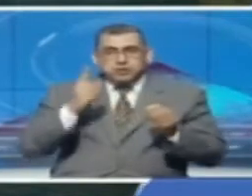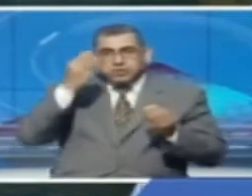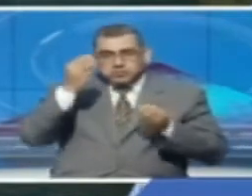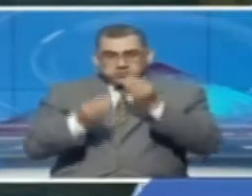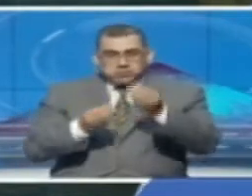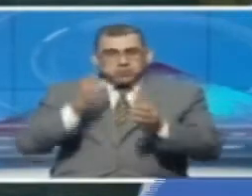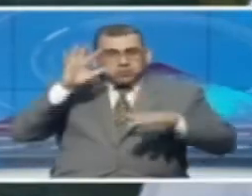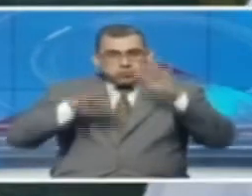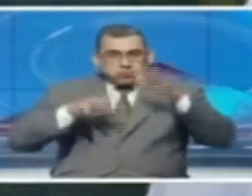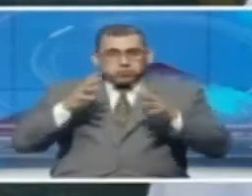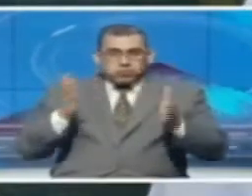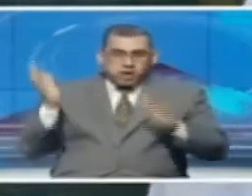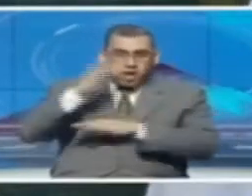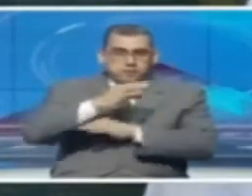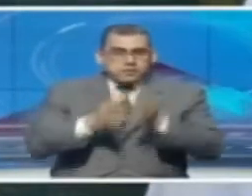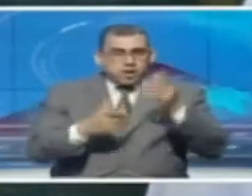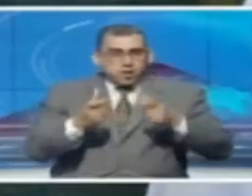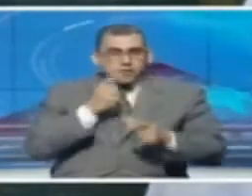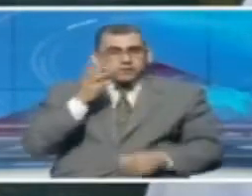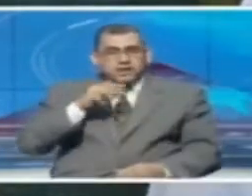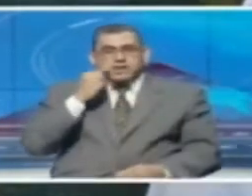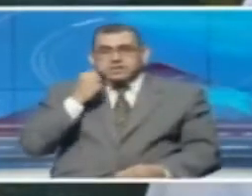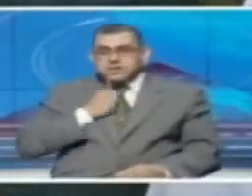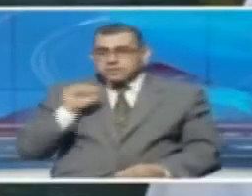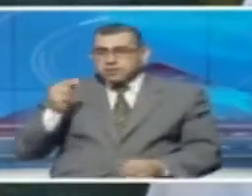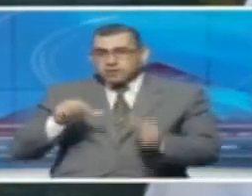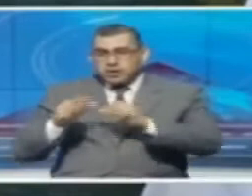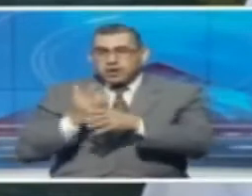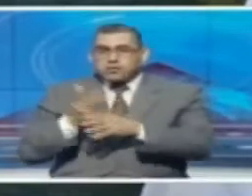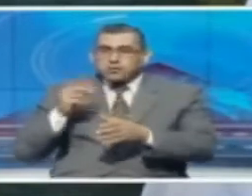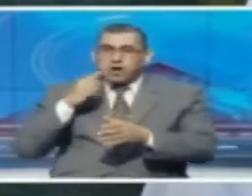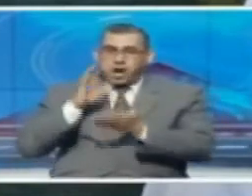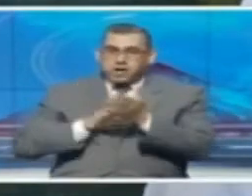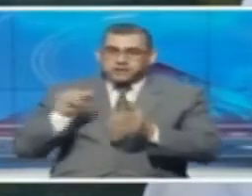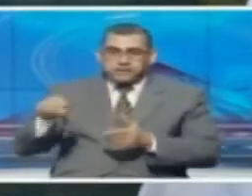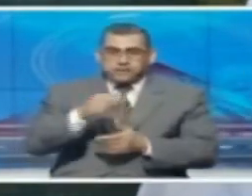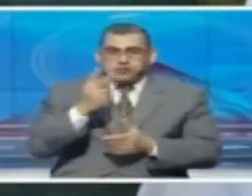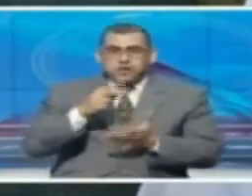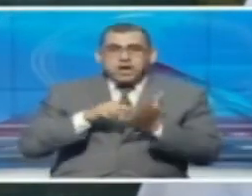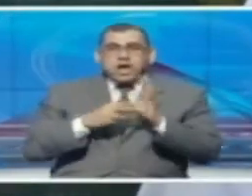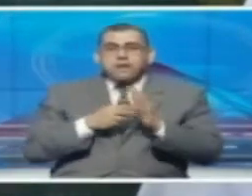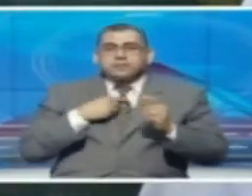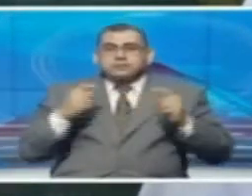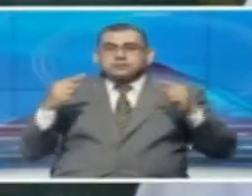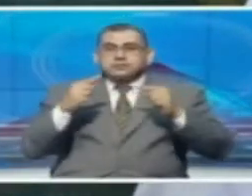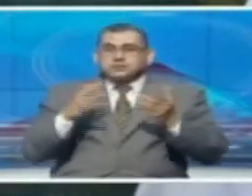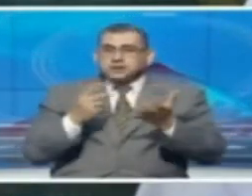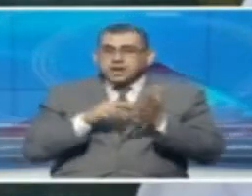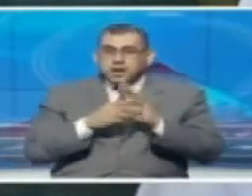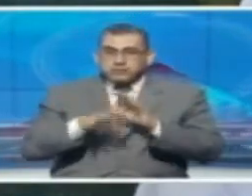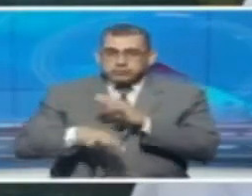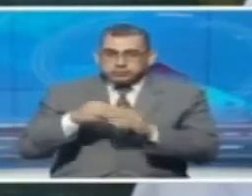بفعل إنسان، ولكن الأهم من ذلك هو يعني توحيد المفاهيم الخاصة بإدارة